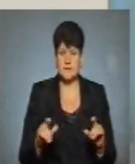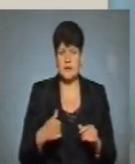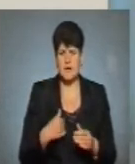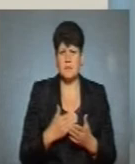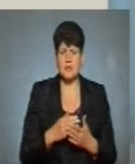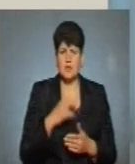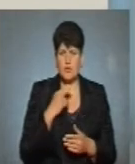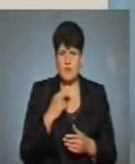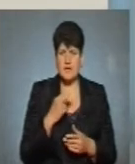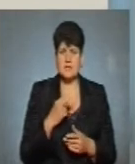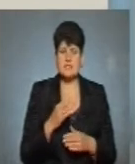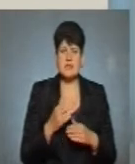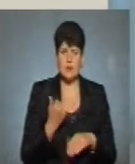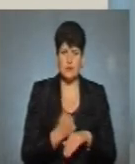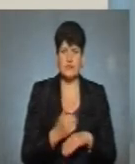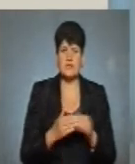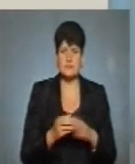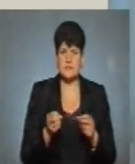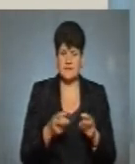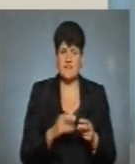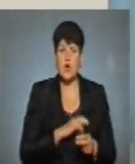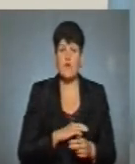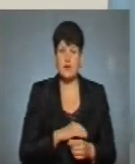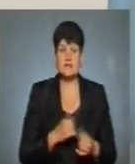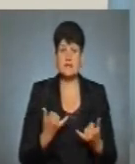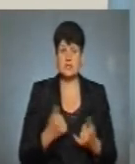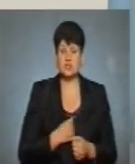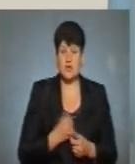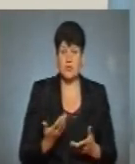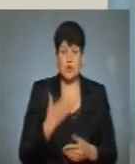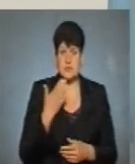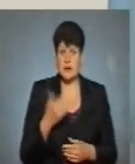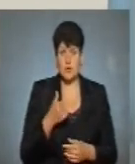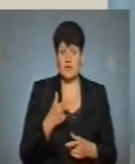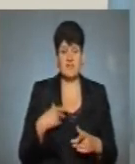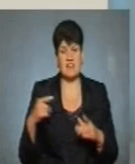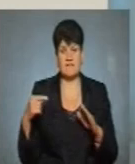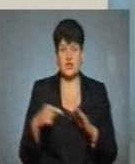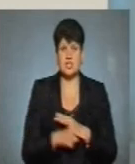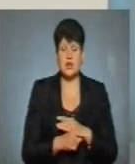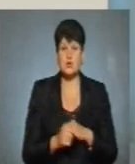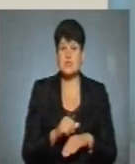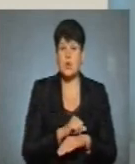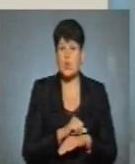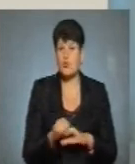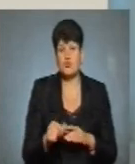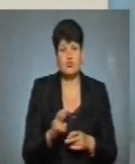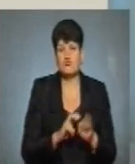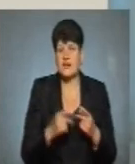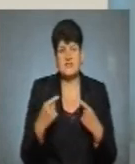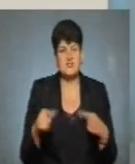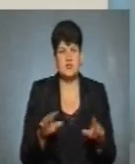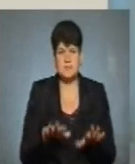це основні фахівці-вихователі, то, на жаль, останні роки вони виїжджають за кордон чи десь шукають собі інше